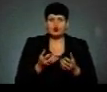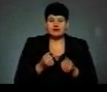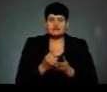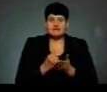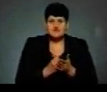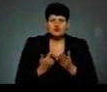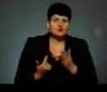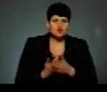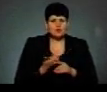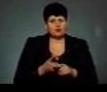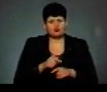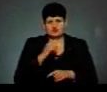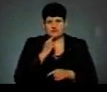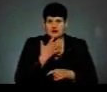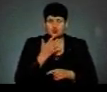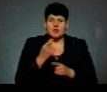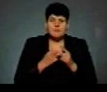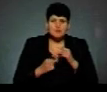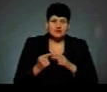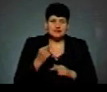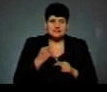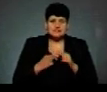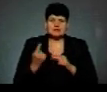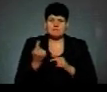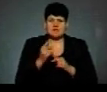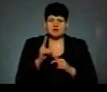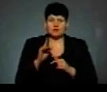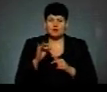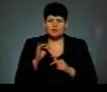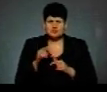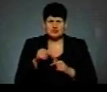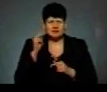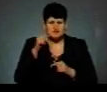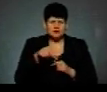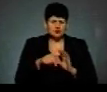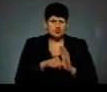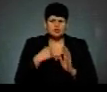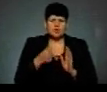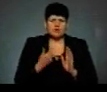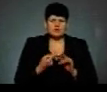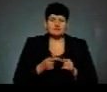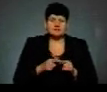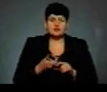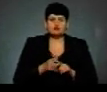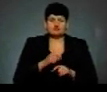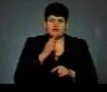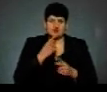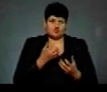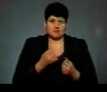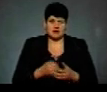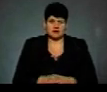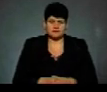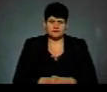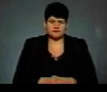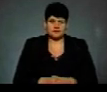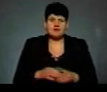знову дуже важко. І повертатися назад на перший курс, ти вчився тут 6 років, це дуже важко прийняти.